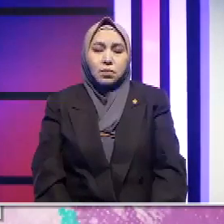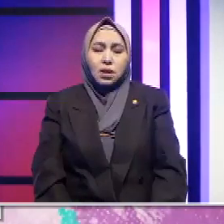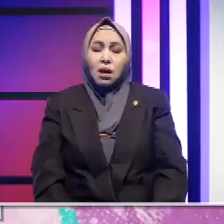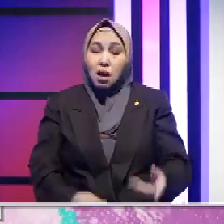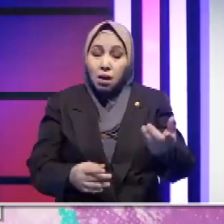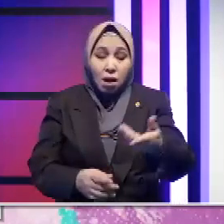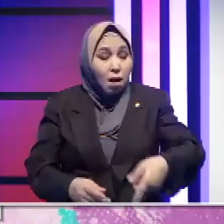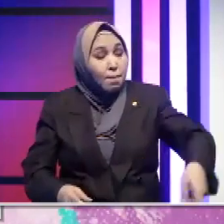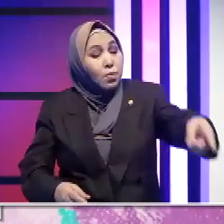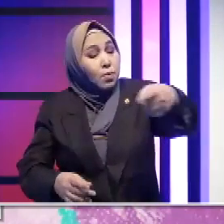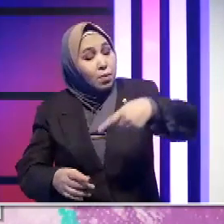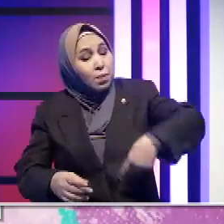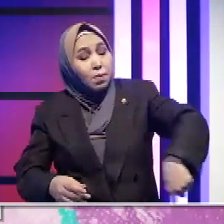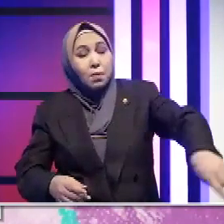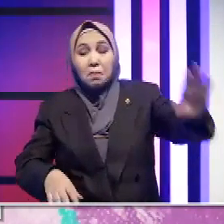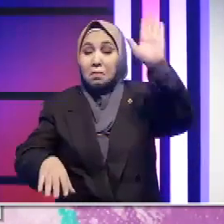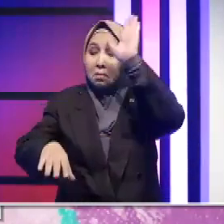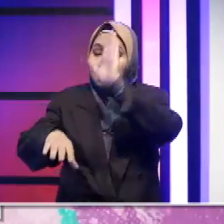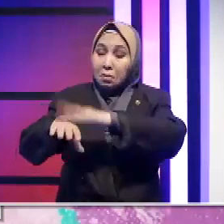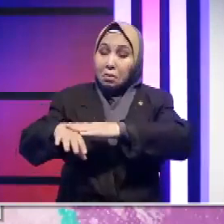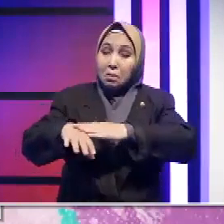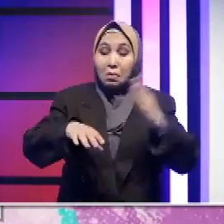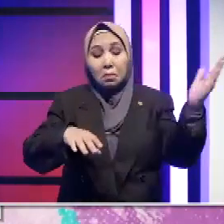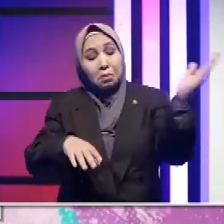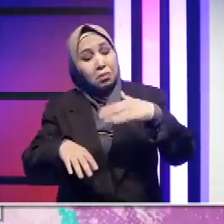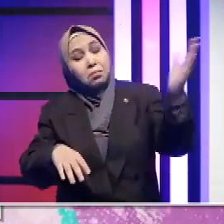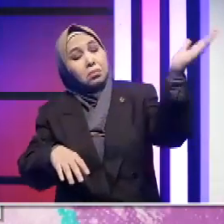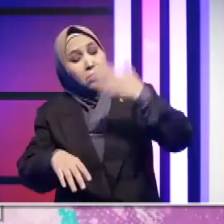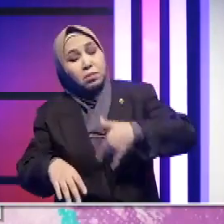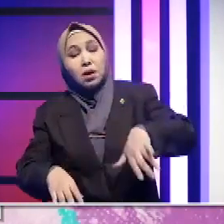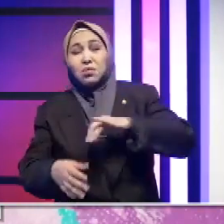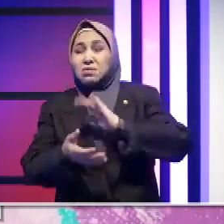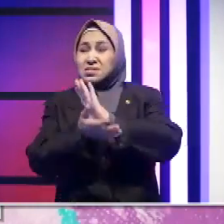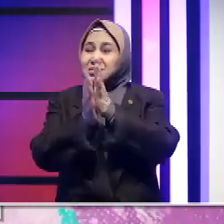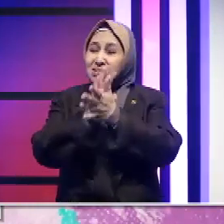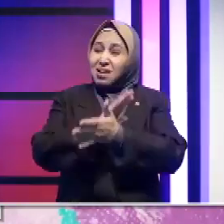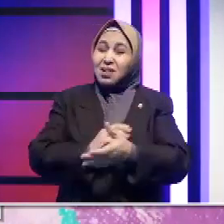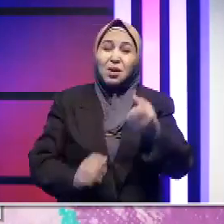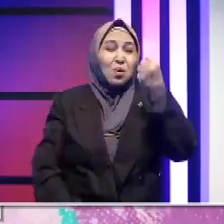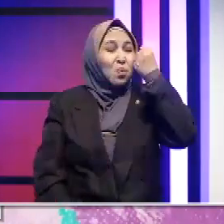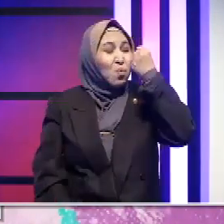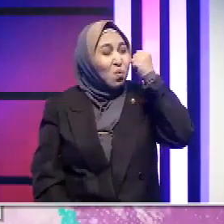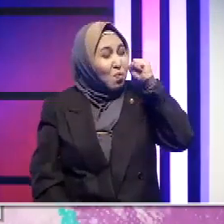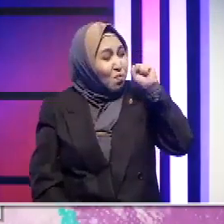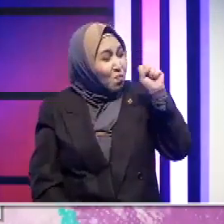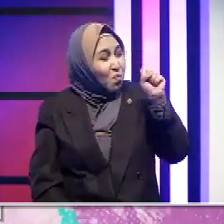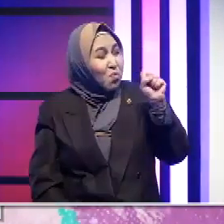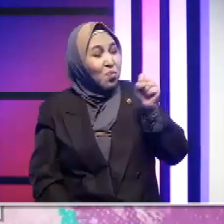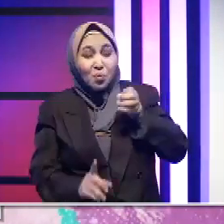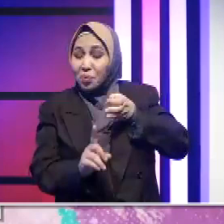Hai saya jauh Nani lihat murobbil lagi